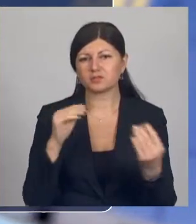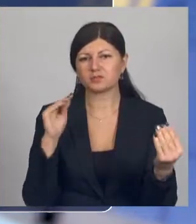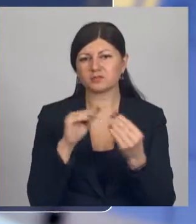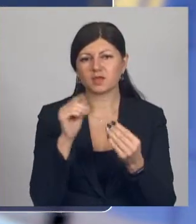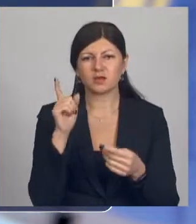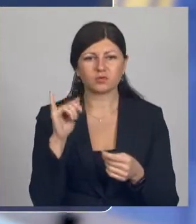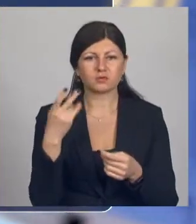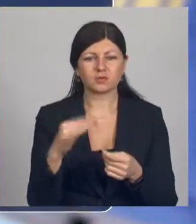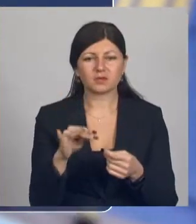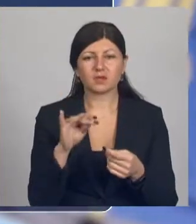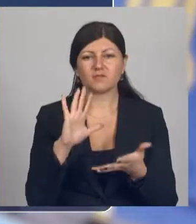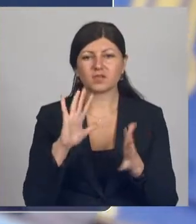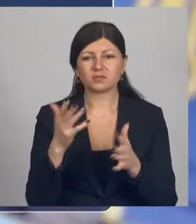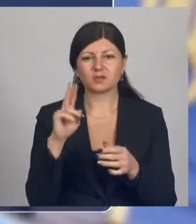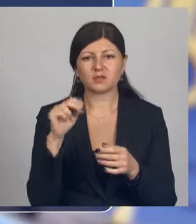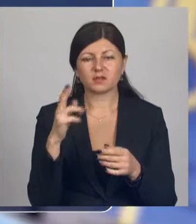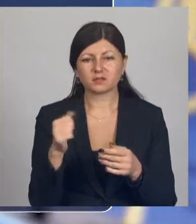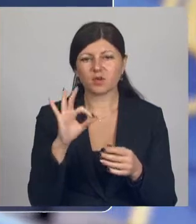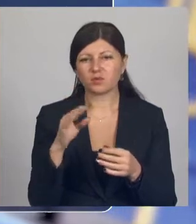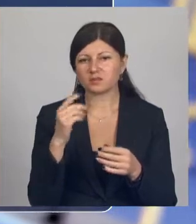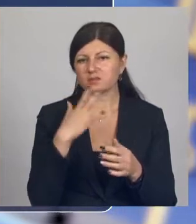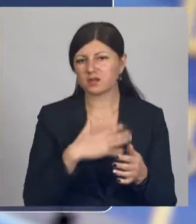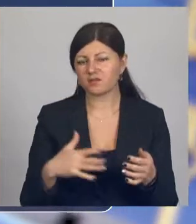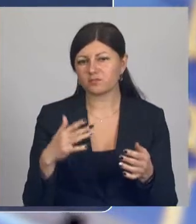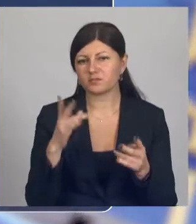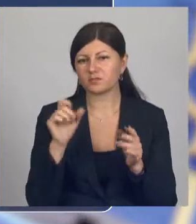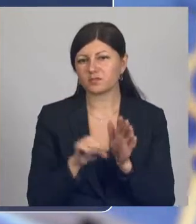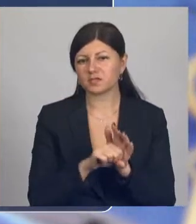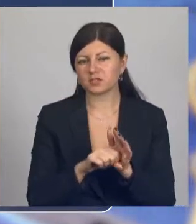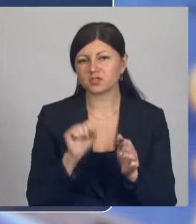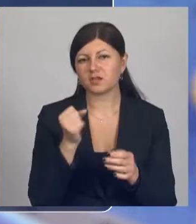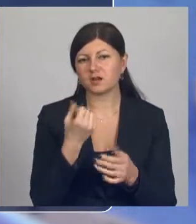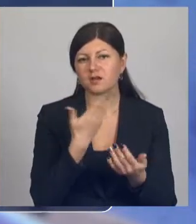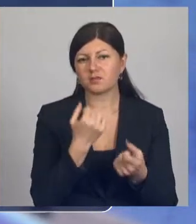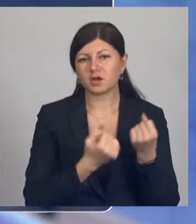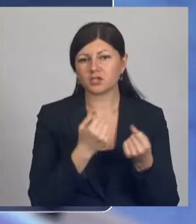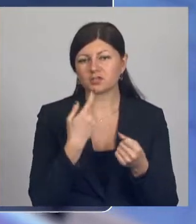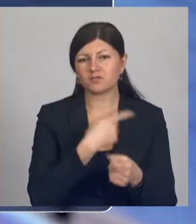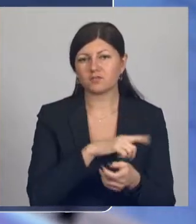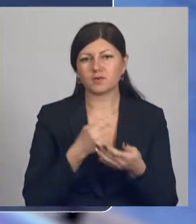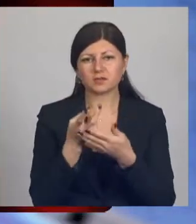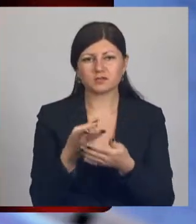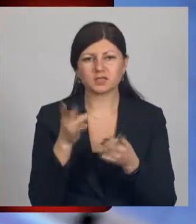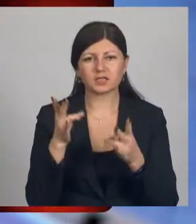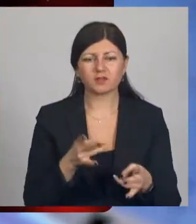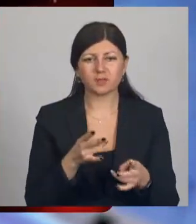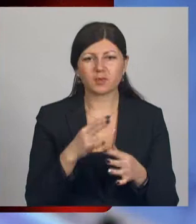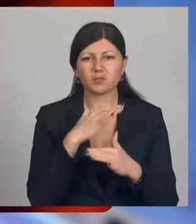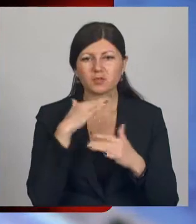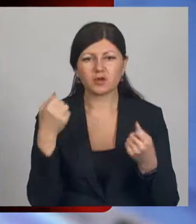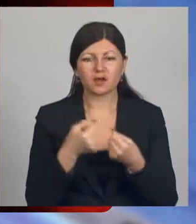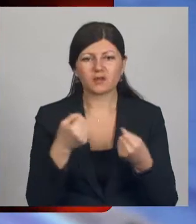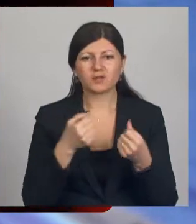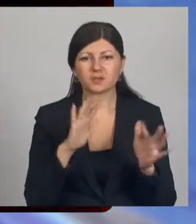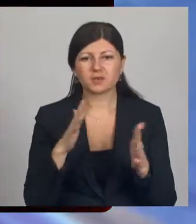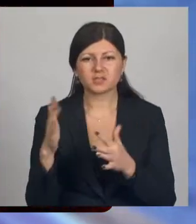«Хёнде». В результате водитель «Лады» от полученных травм скончался на месте, а водитель корейской машины госпитализирован с травмами. Большинство аварий